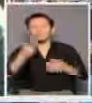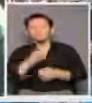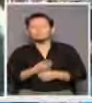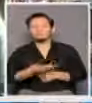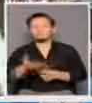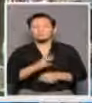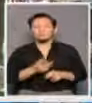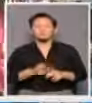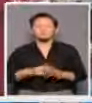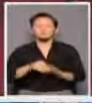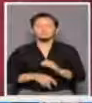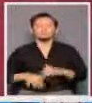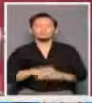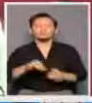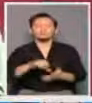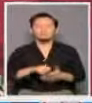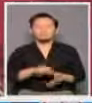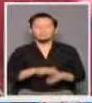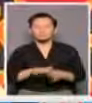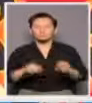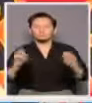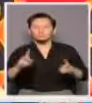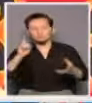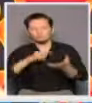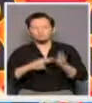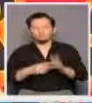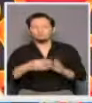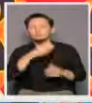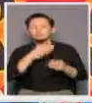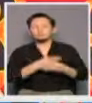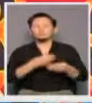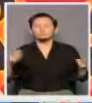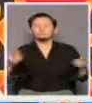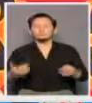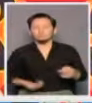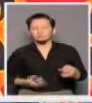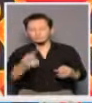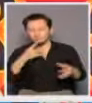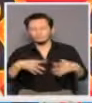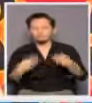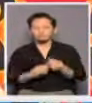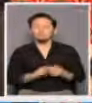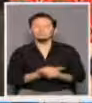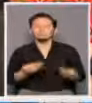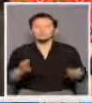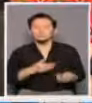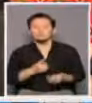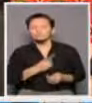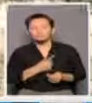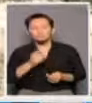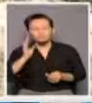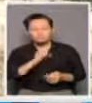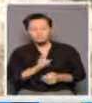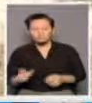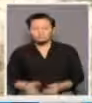В этот день был проведен обряд жертвоприношения. Мясо животных было роздано нуждающимся, малообеспеченным семьям и одиноким пожилым